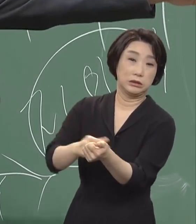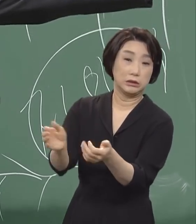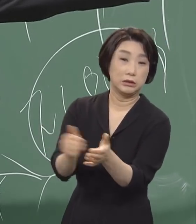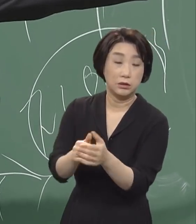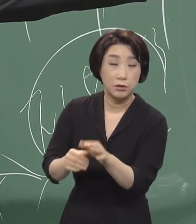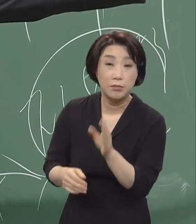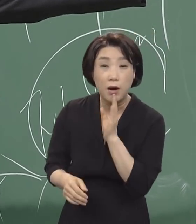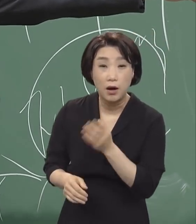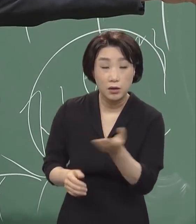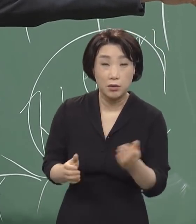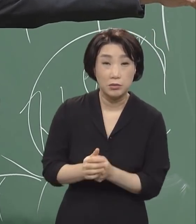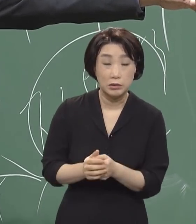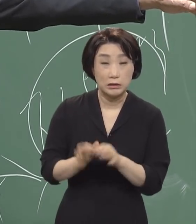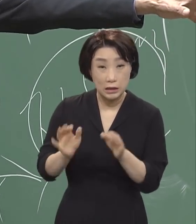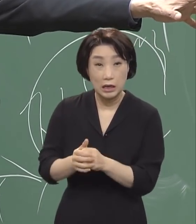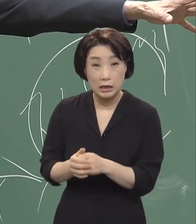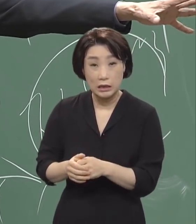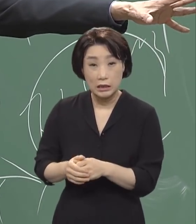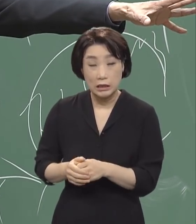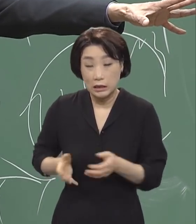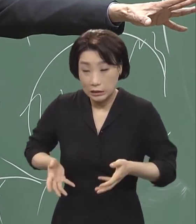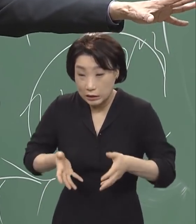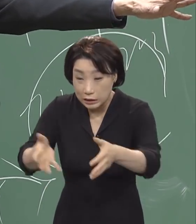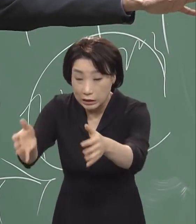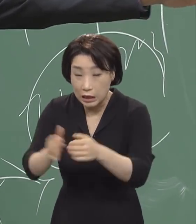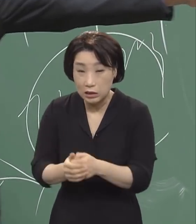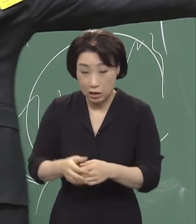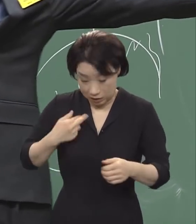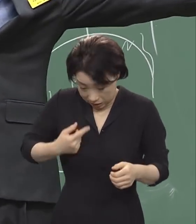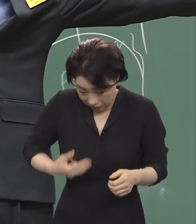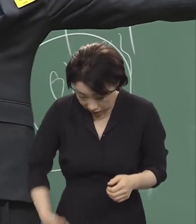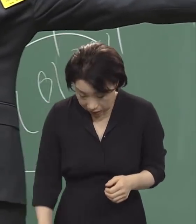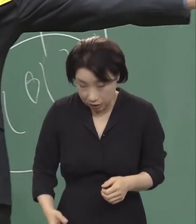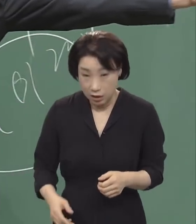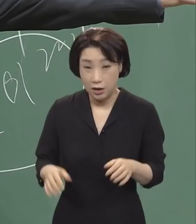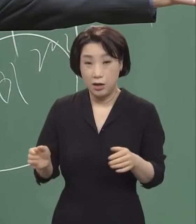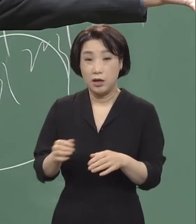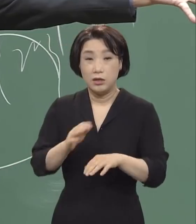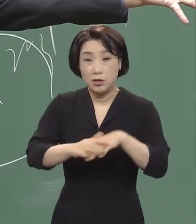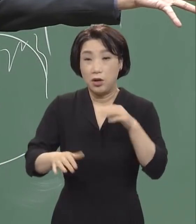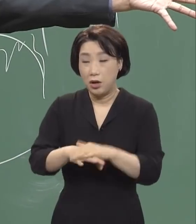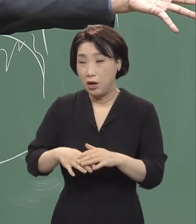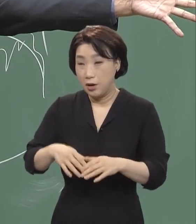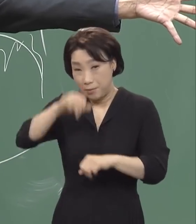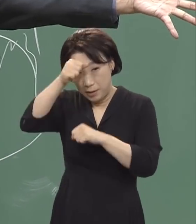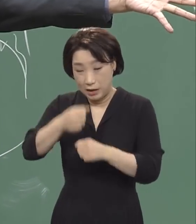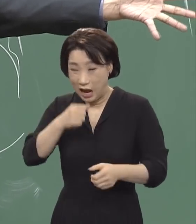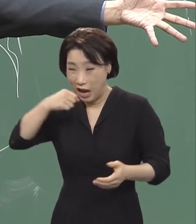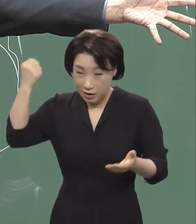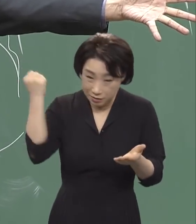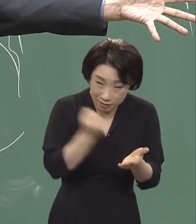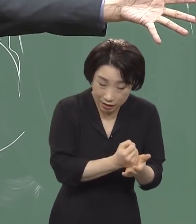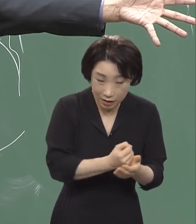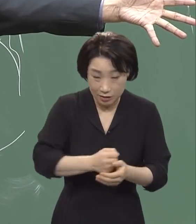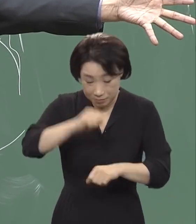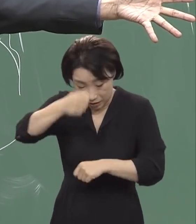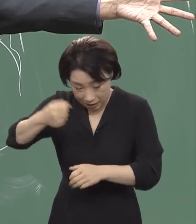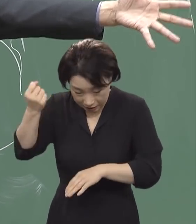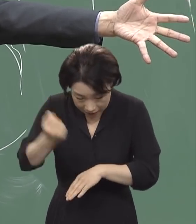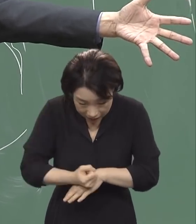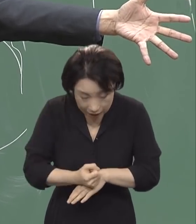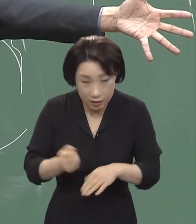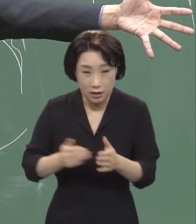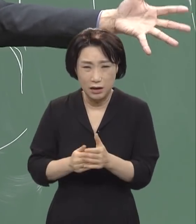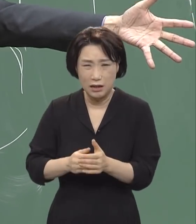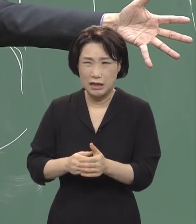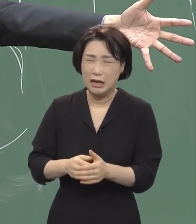팔과 먹고 시루나기 하나 걸치지 않고 아주 양손과 세모심이 벗겨서 신음과 고통에